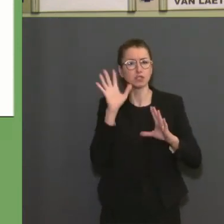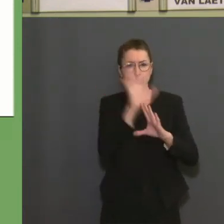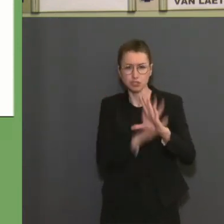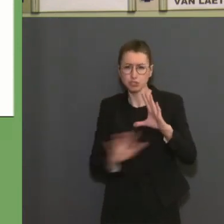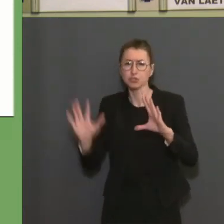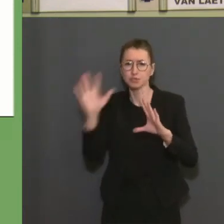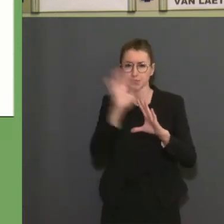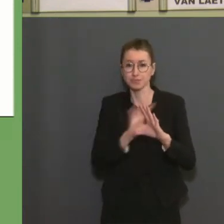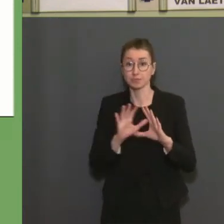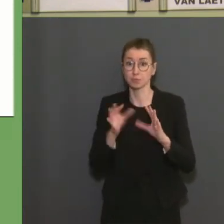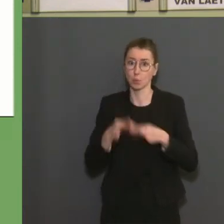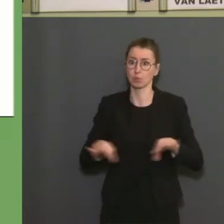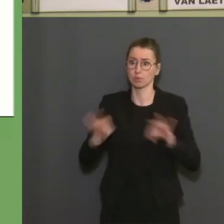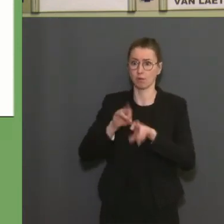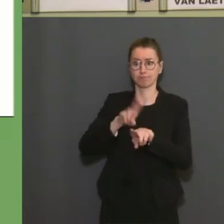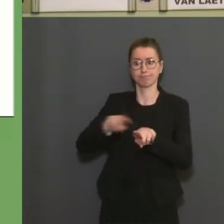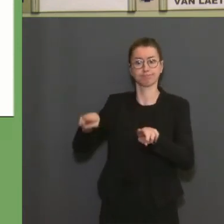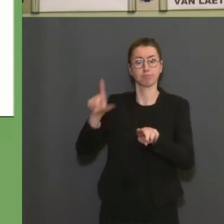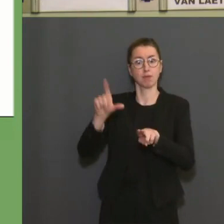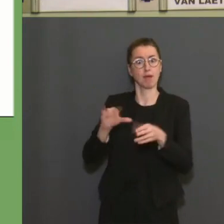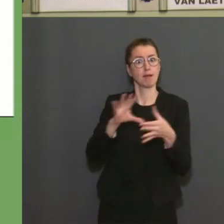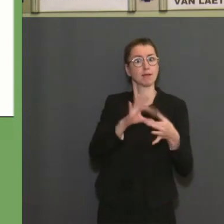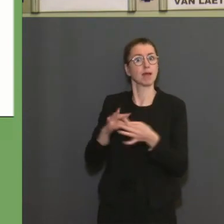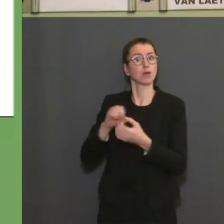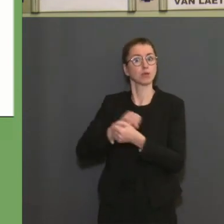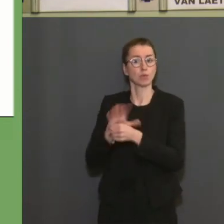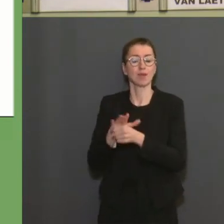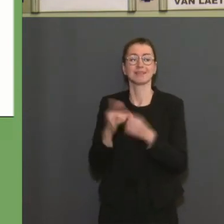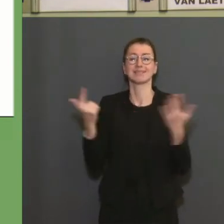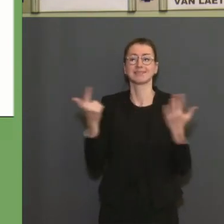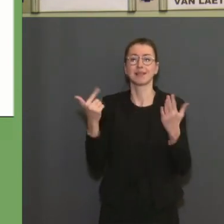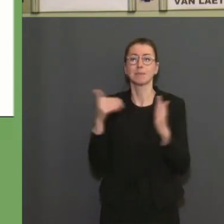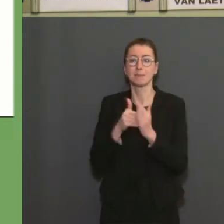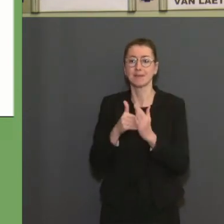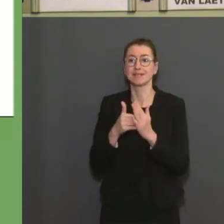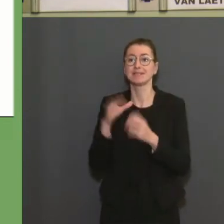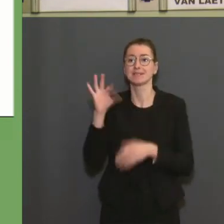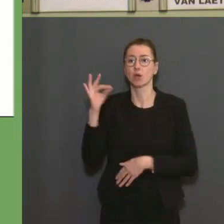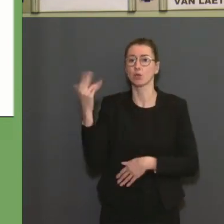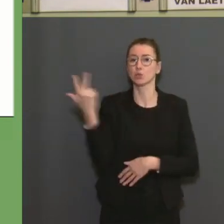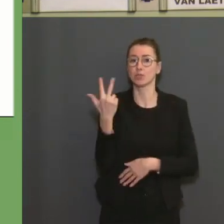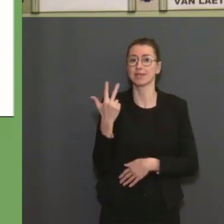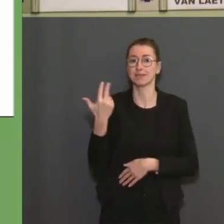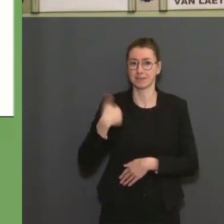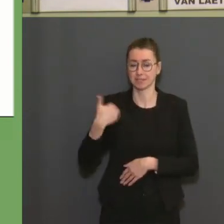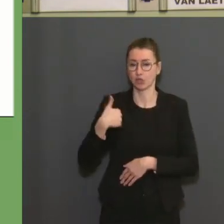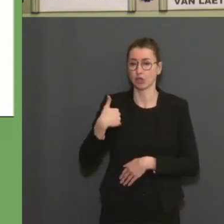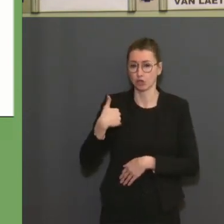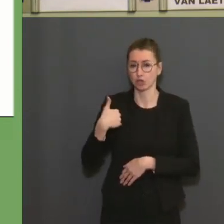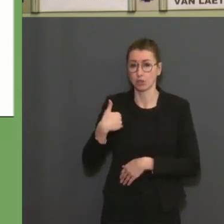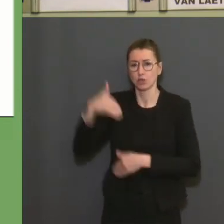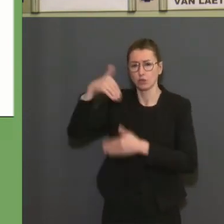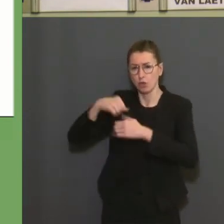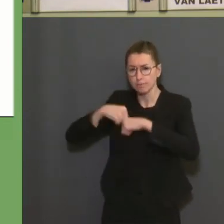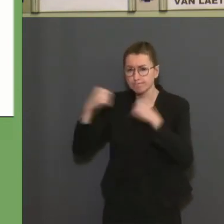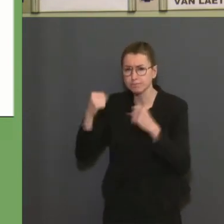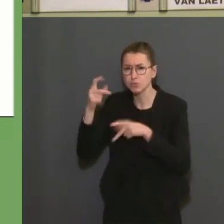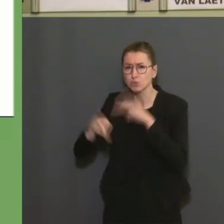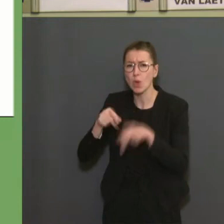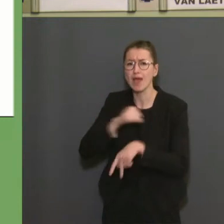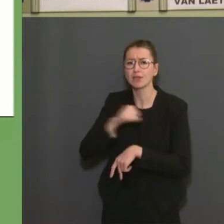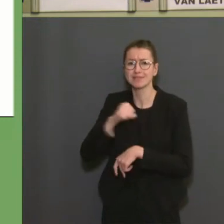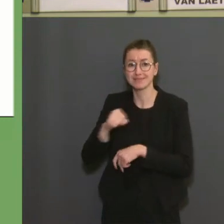patients hospitalisés pour cause de Covid, avec 1470 patients hospitalisés en soins intensifs.